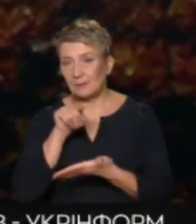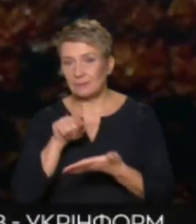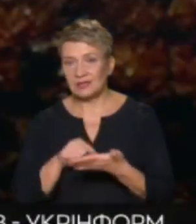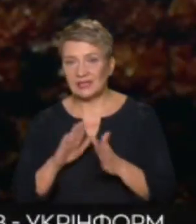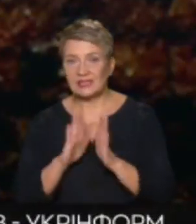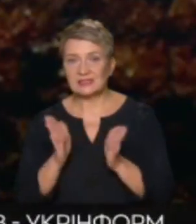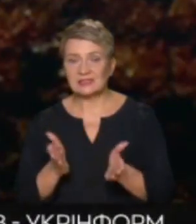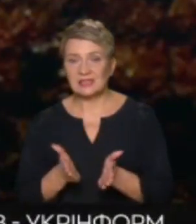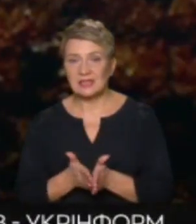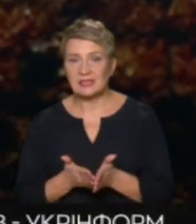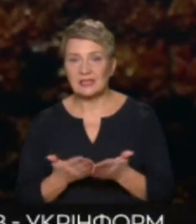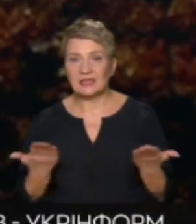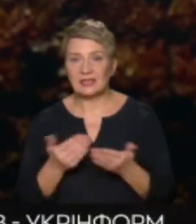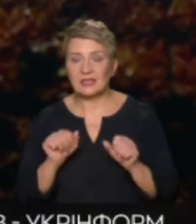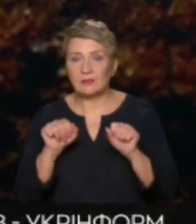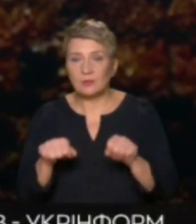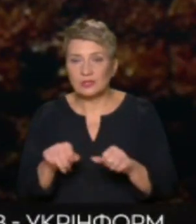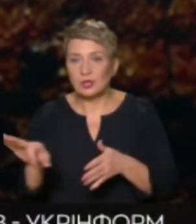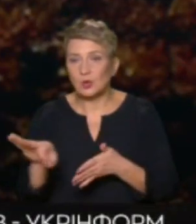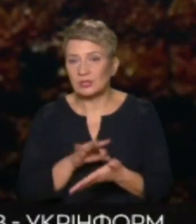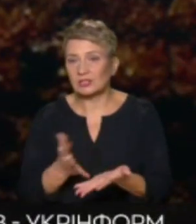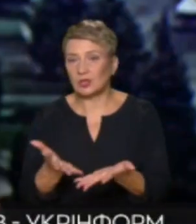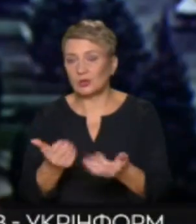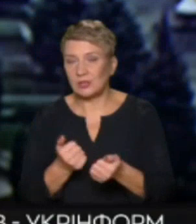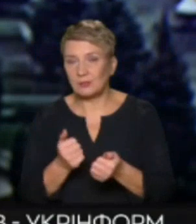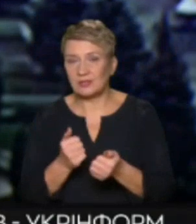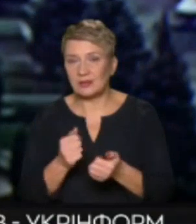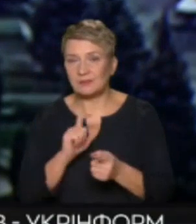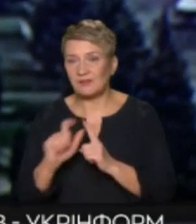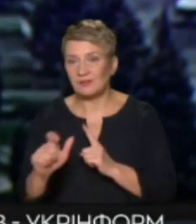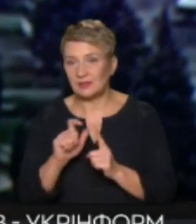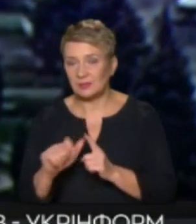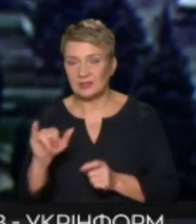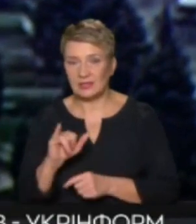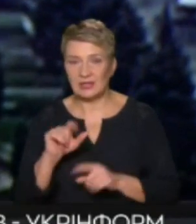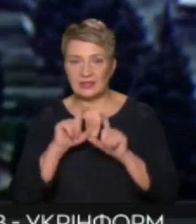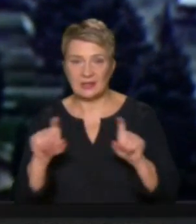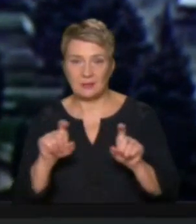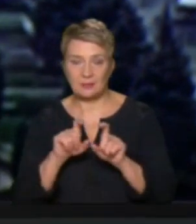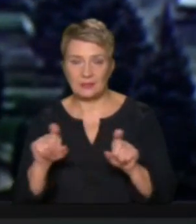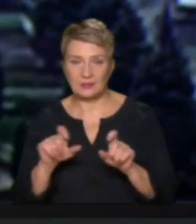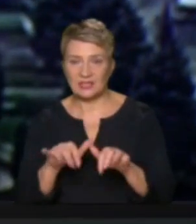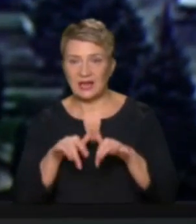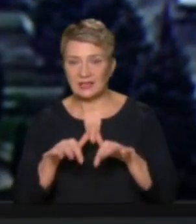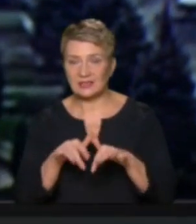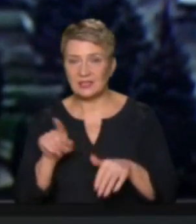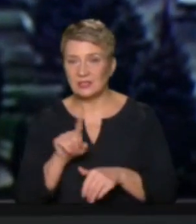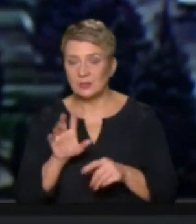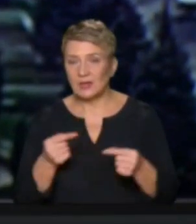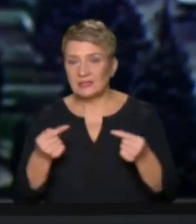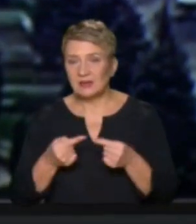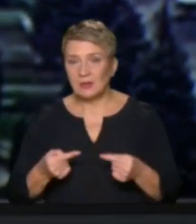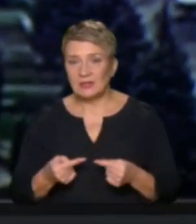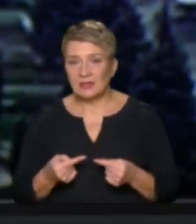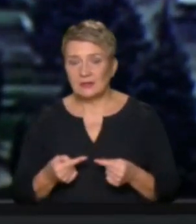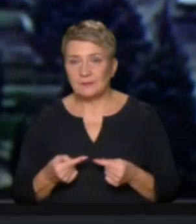які можна одразу отримати відповідь. Для цього програми розробляються і Мінветом, і нашим департаментом IT, для того, щоб вони співпадали.